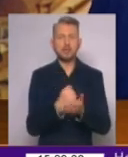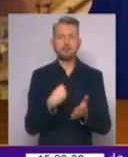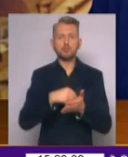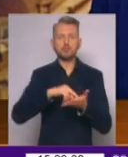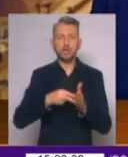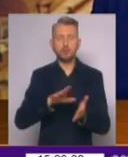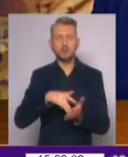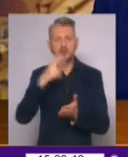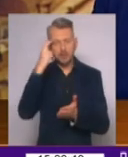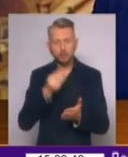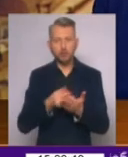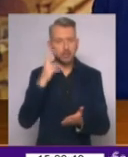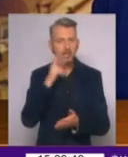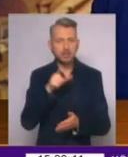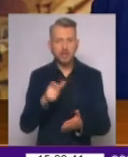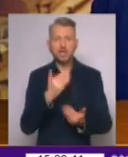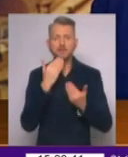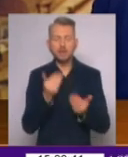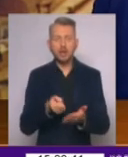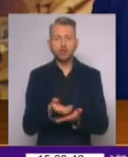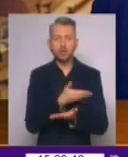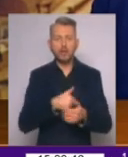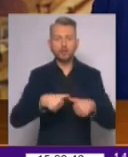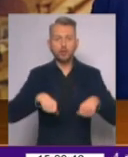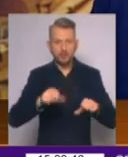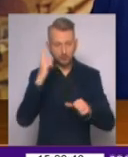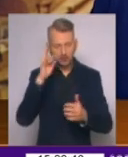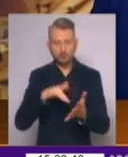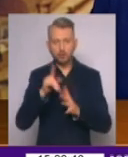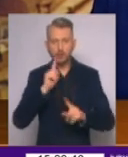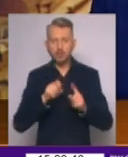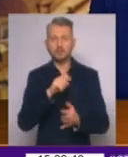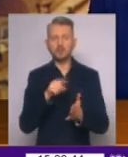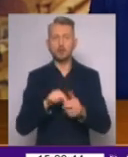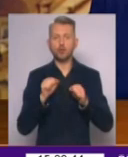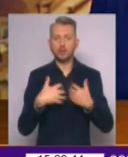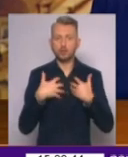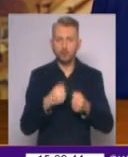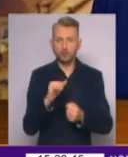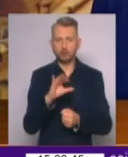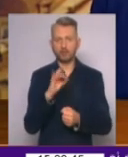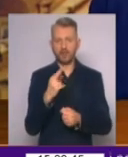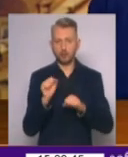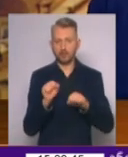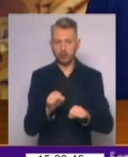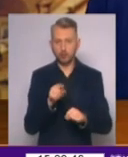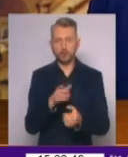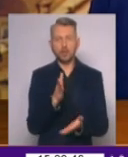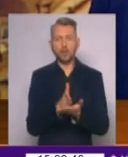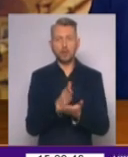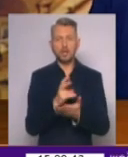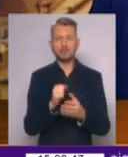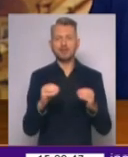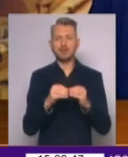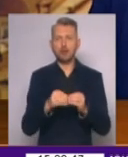Дорогі кияни, звертайтеся до нас в комісію Київської міської ради з питань охорони здоров'я та соціального захисту. Вона знаходиться на